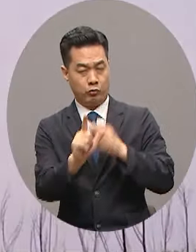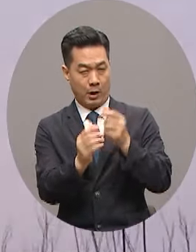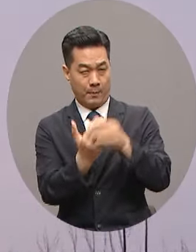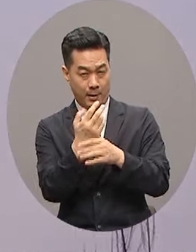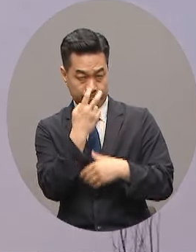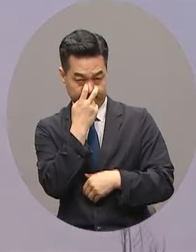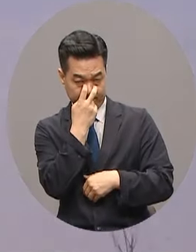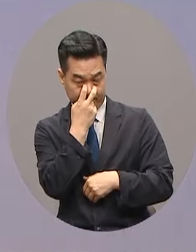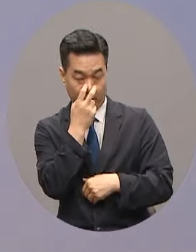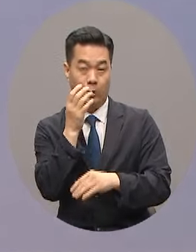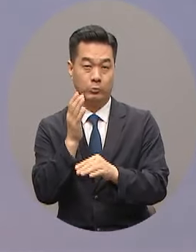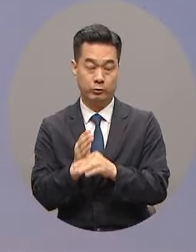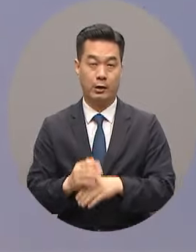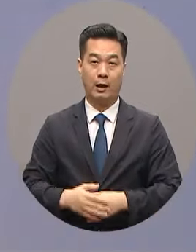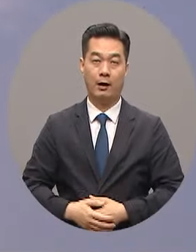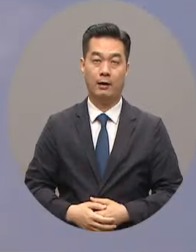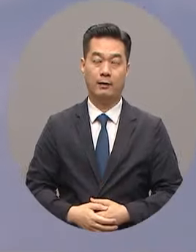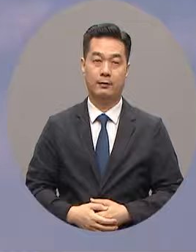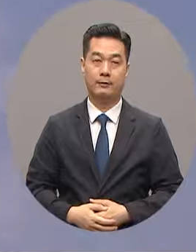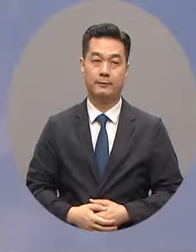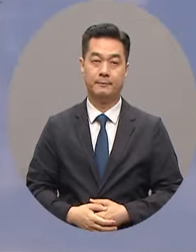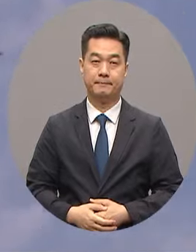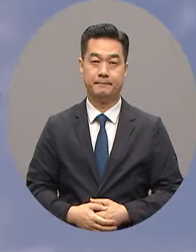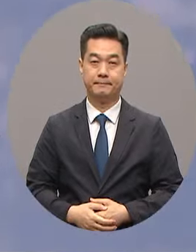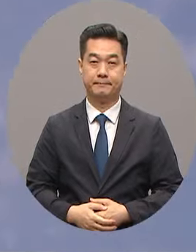주시하고 있습니다 MBC 뉴스 홍입니다